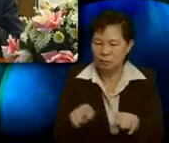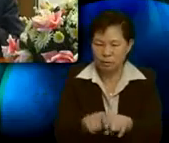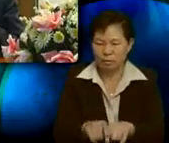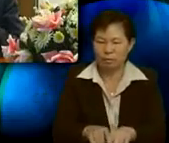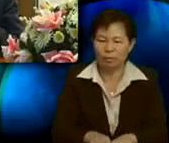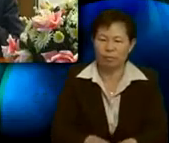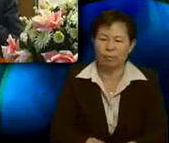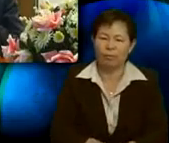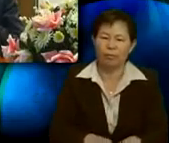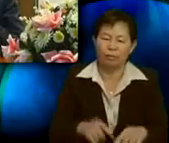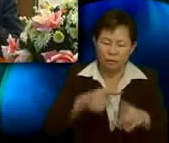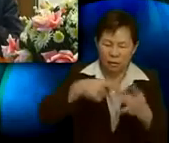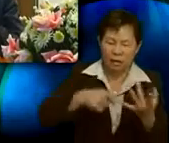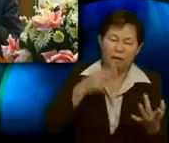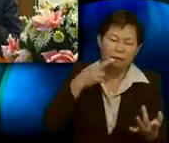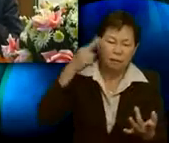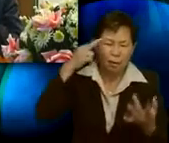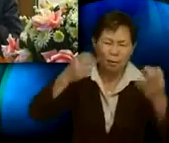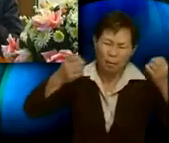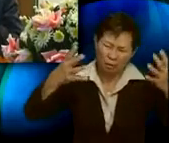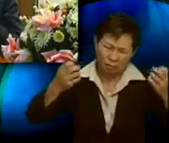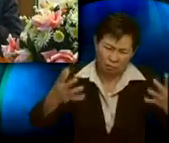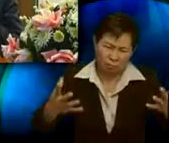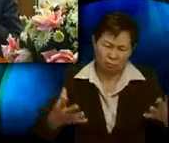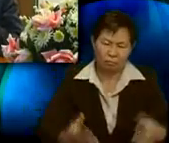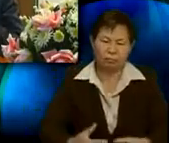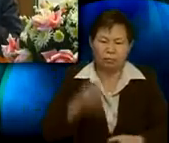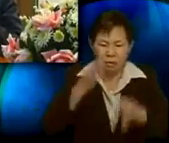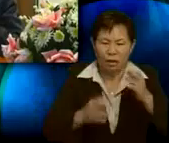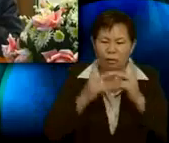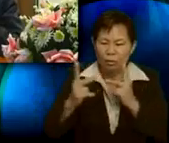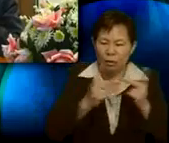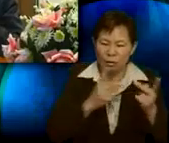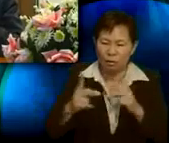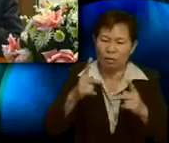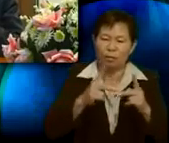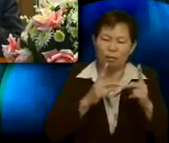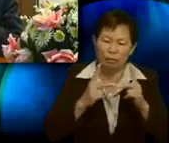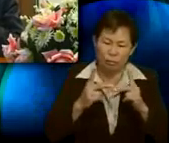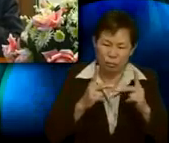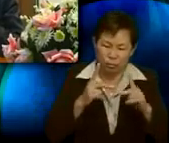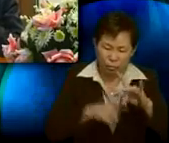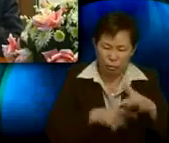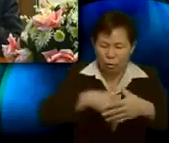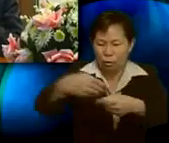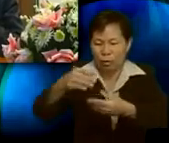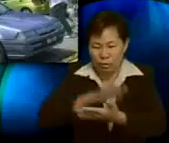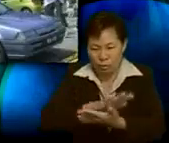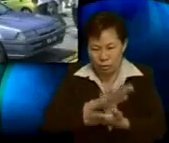Itu dikatakan ponteng di kalangan remaja ini, actually banyaklah kan kalau dikatakan. Tapi kalau katakan ponteng di luar sekolah,